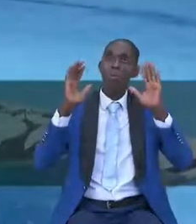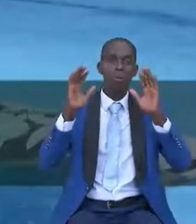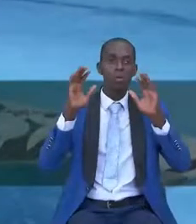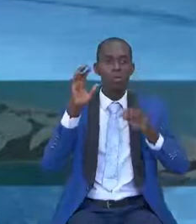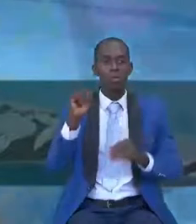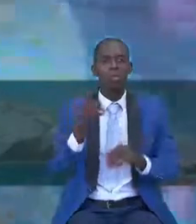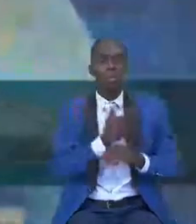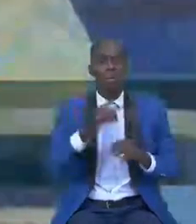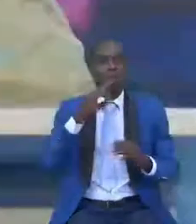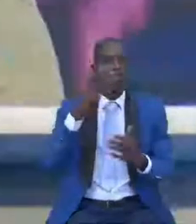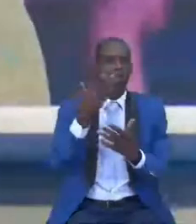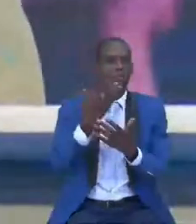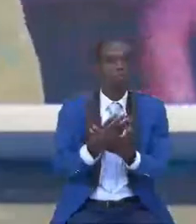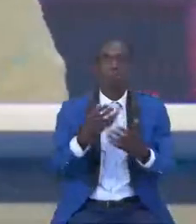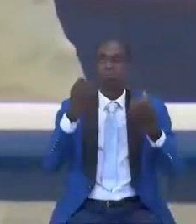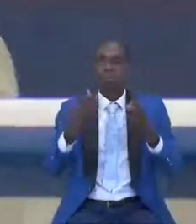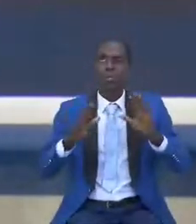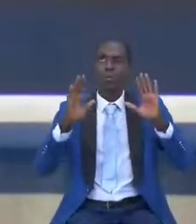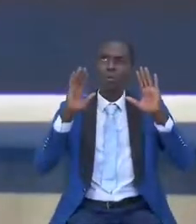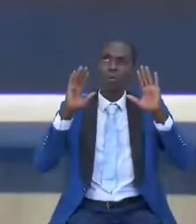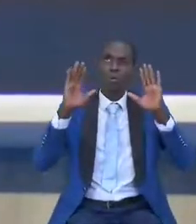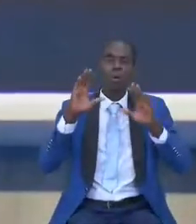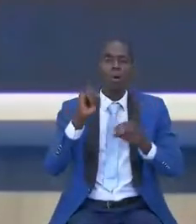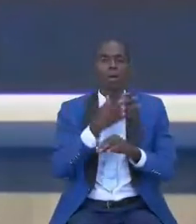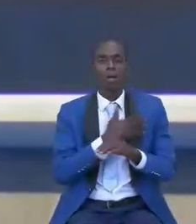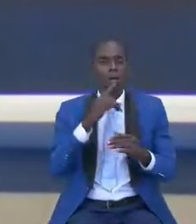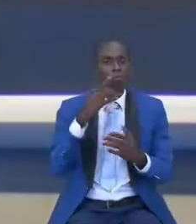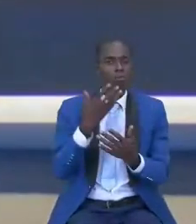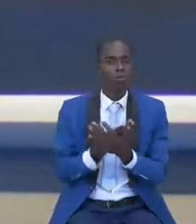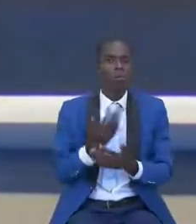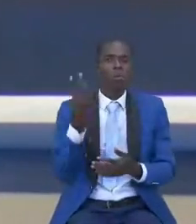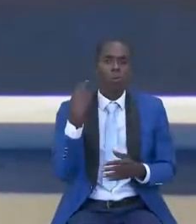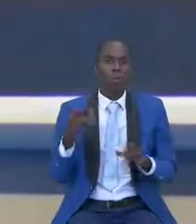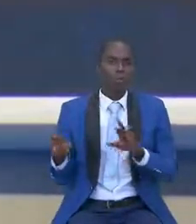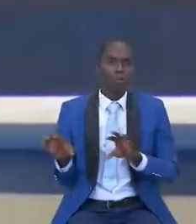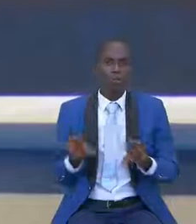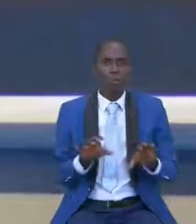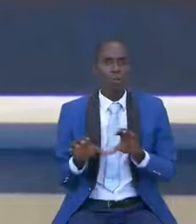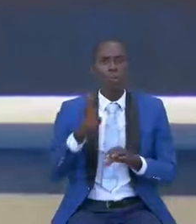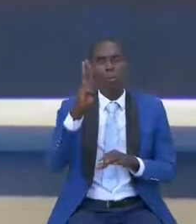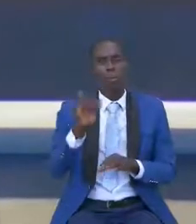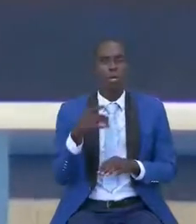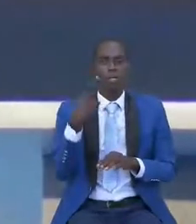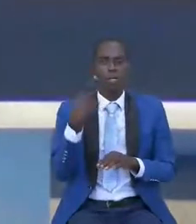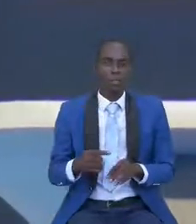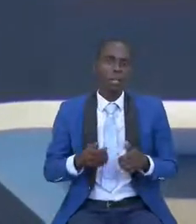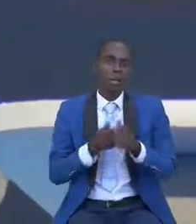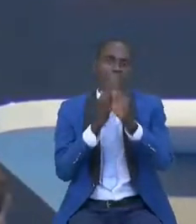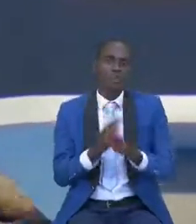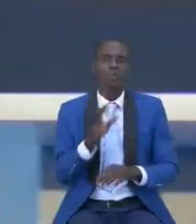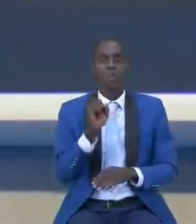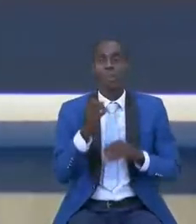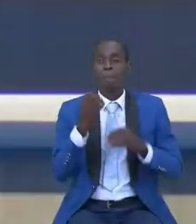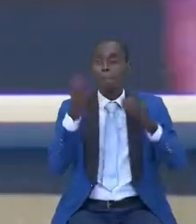Et il se faisait beaucoup de prodiges et de miracles, beaucoup de prodiges et de miracles par